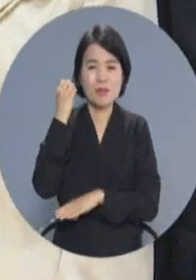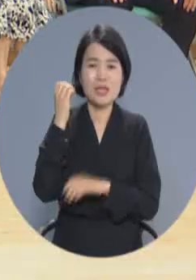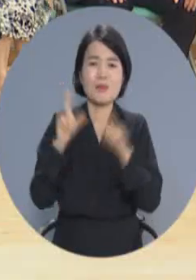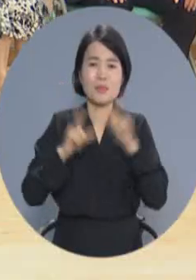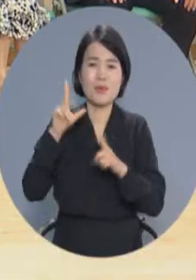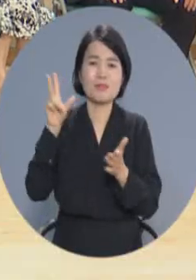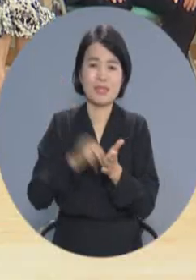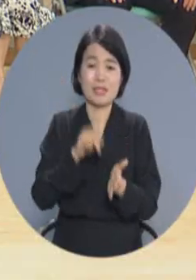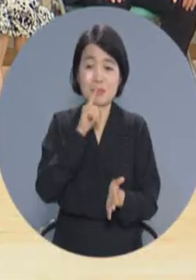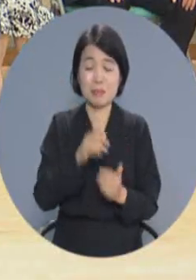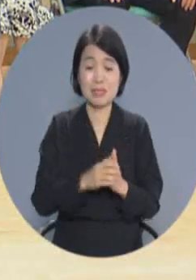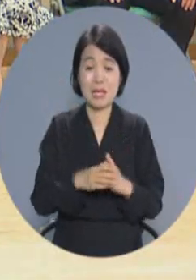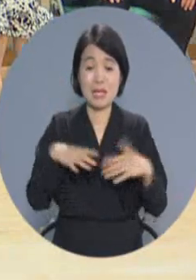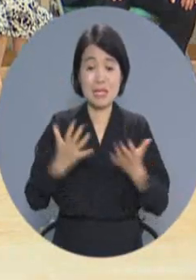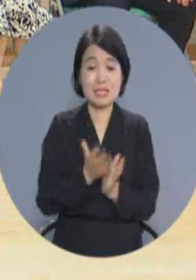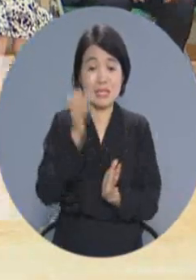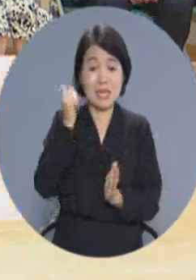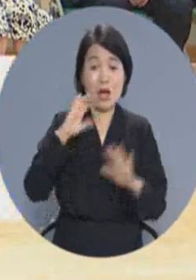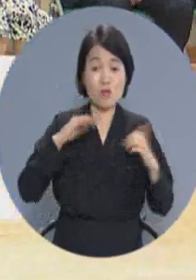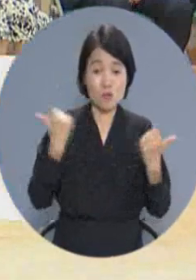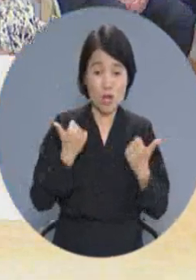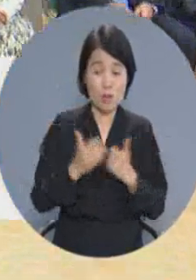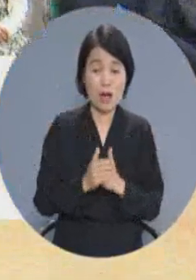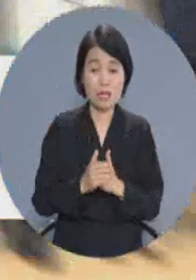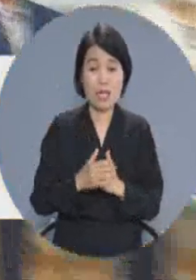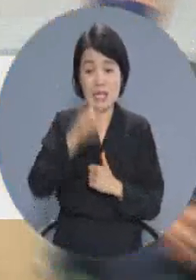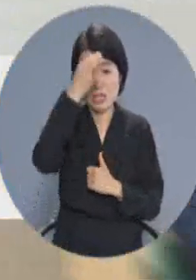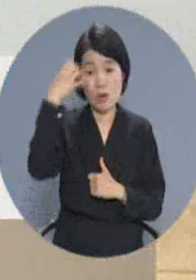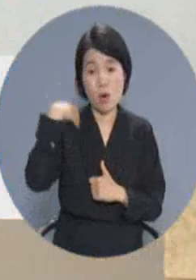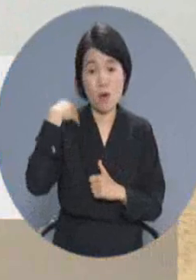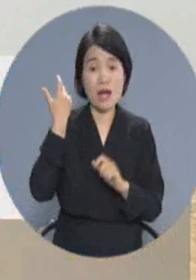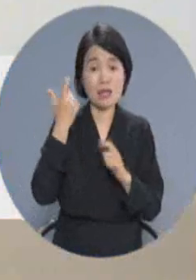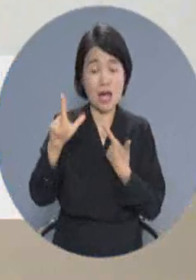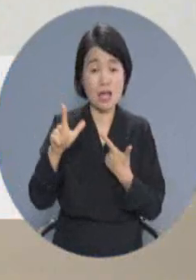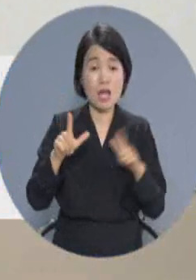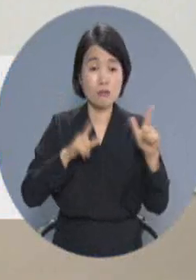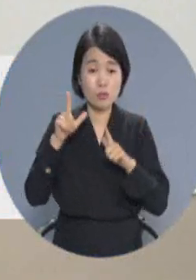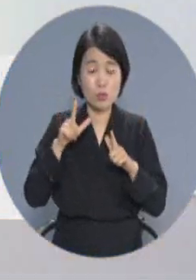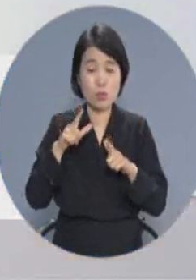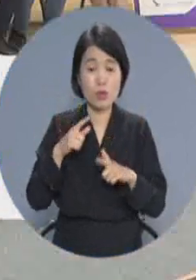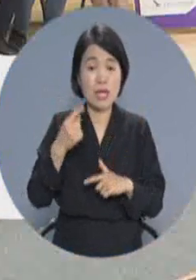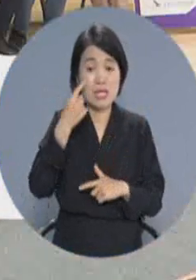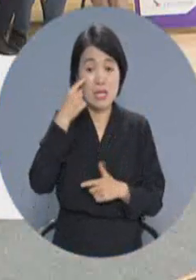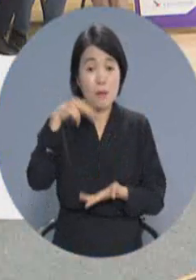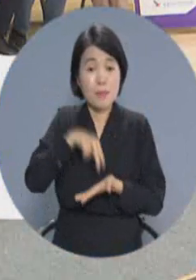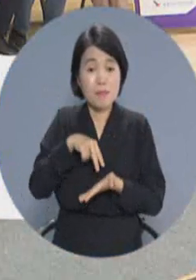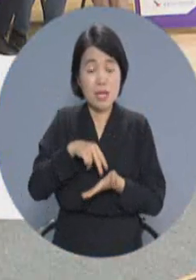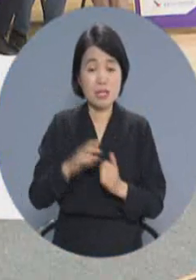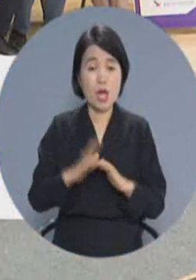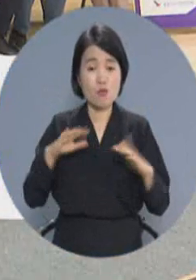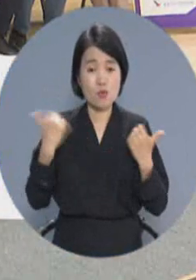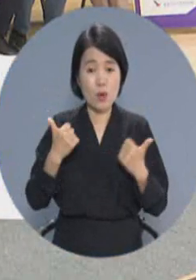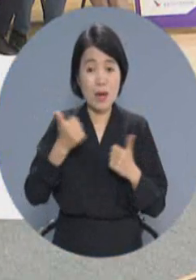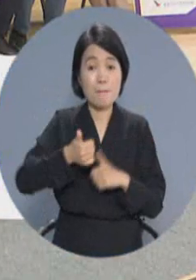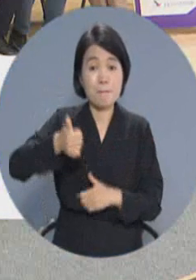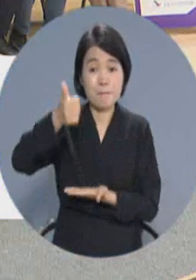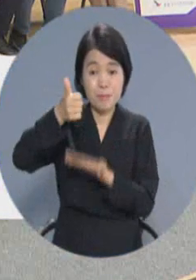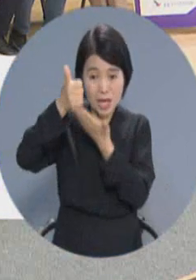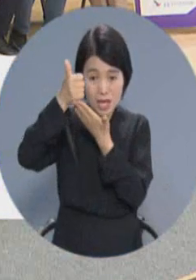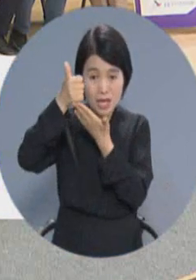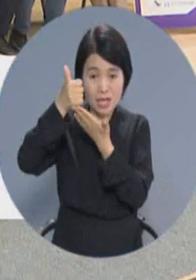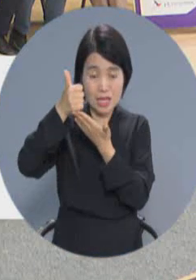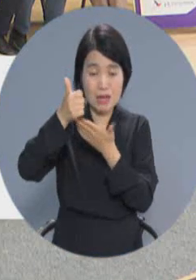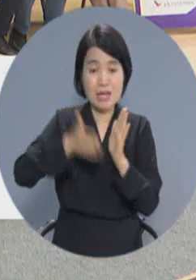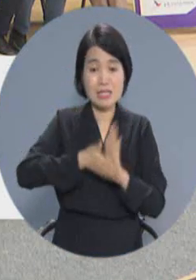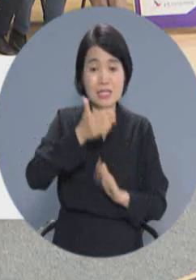지적했습니다. 자치단체장과 국회의원이라는 것이 기능과 역할이 다른데, 그렇죠. 구조적 시각이 국회의원이 상전이고